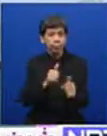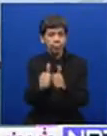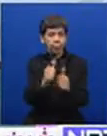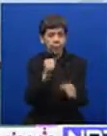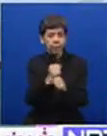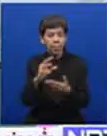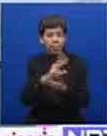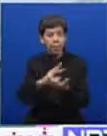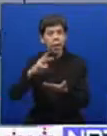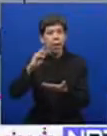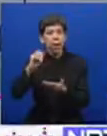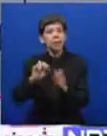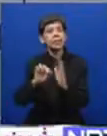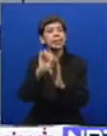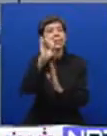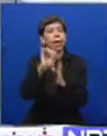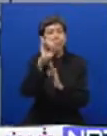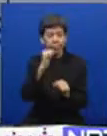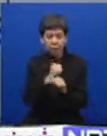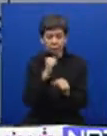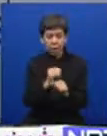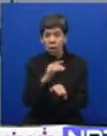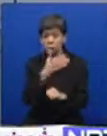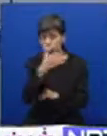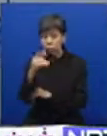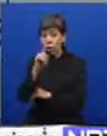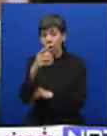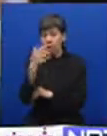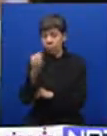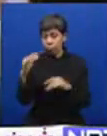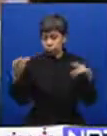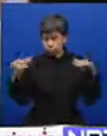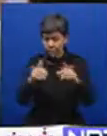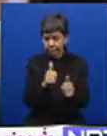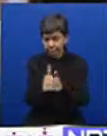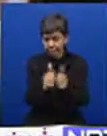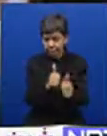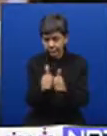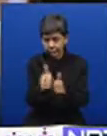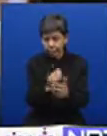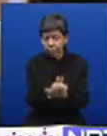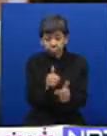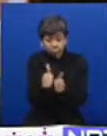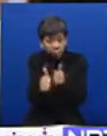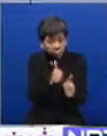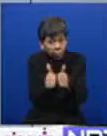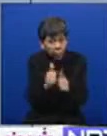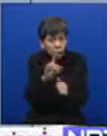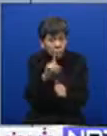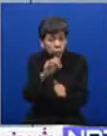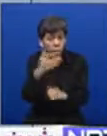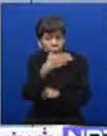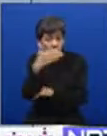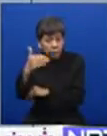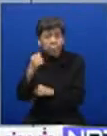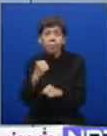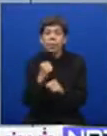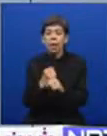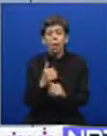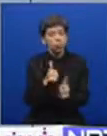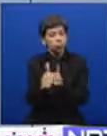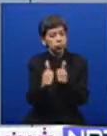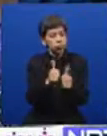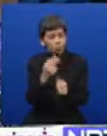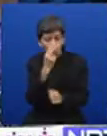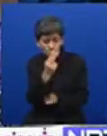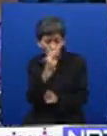ที่มหาวิทยาลัยเชียงใหม่มี 114ประเทศทั่วโลกเข้าแข่งขันส่วนผู้เข้าแข่งขัน 109ประเทศและประเทศที่